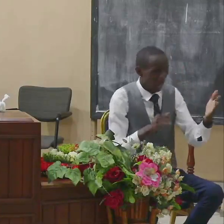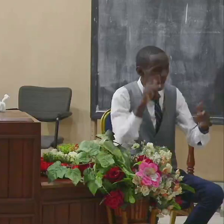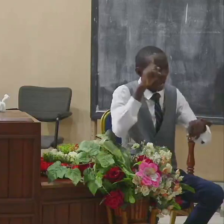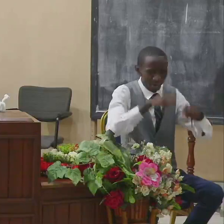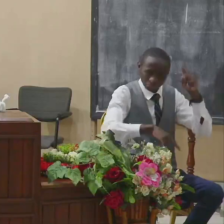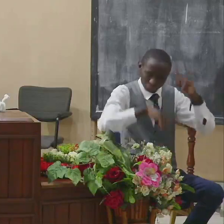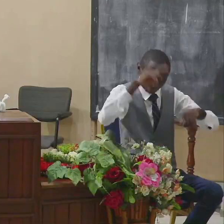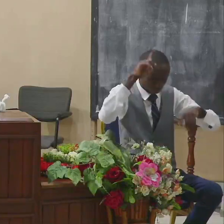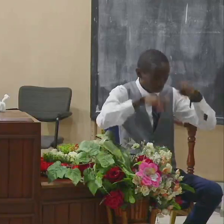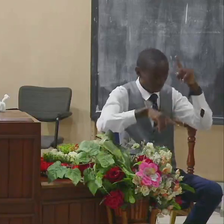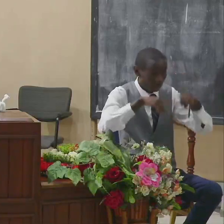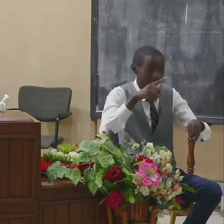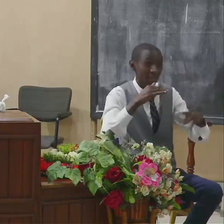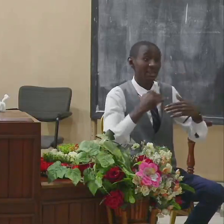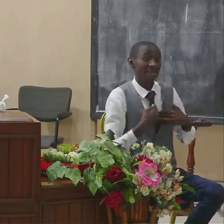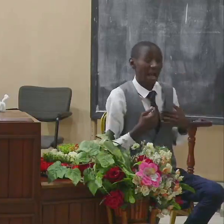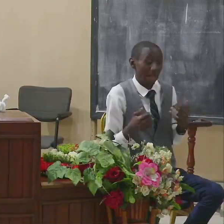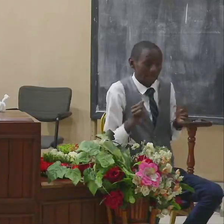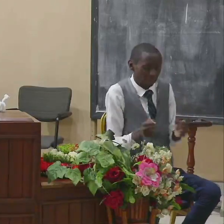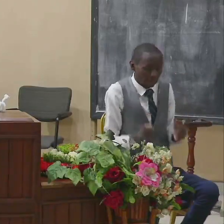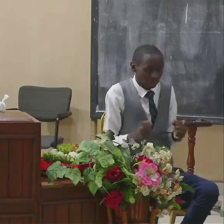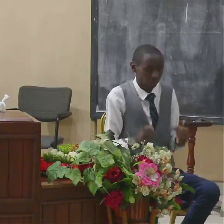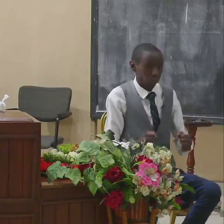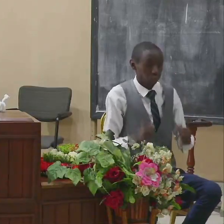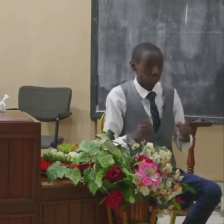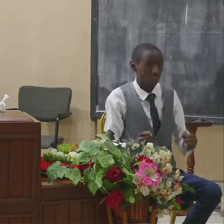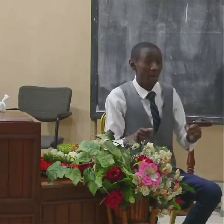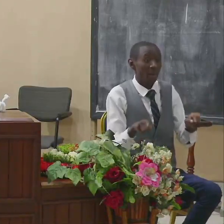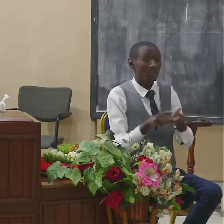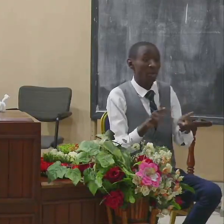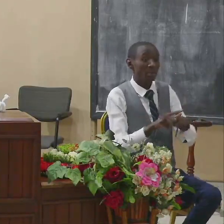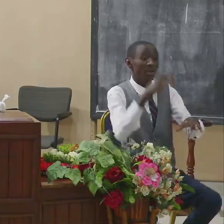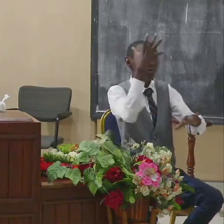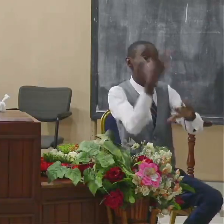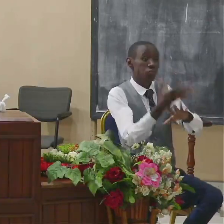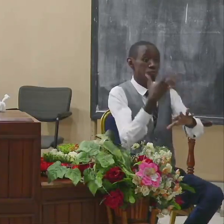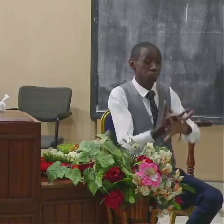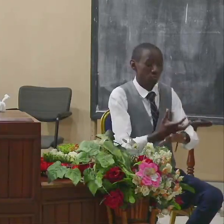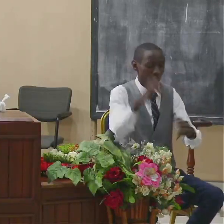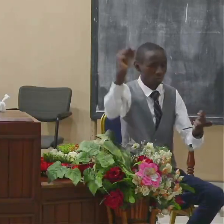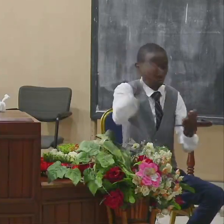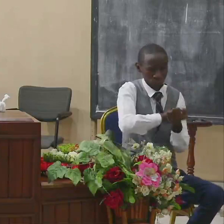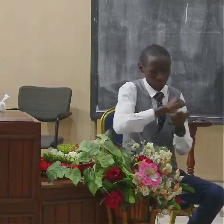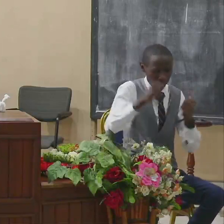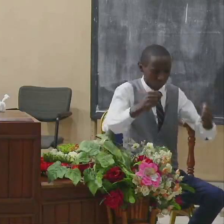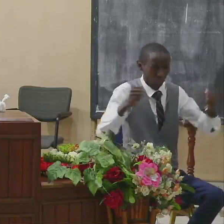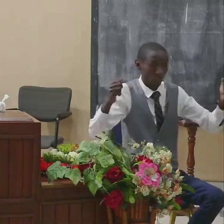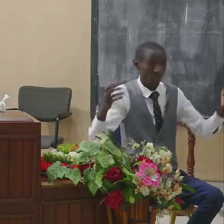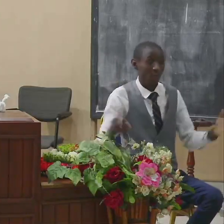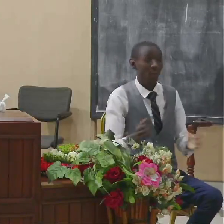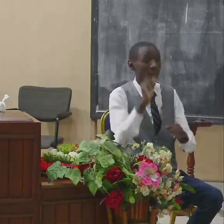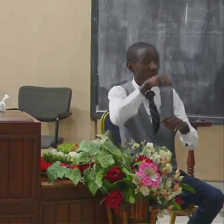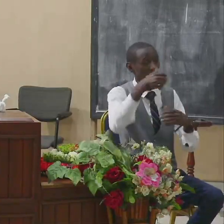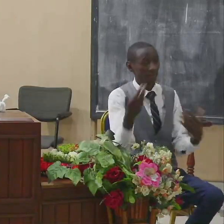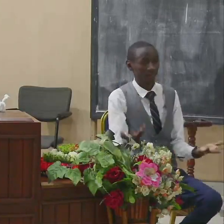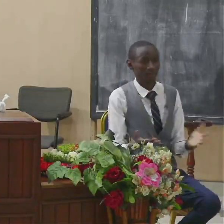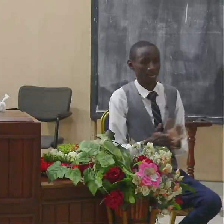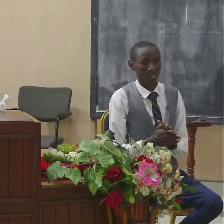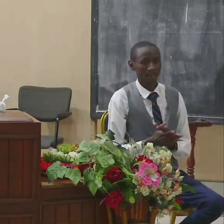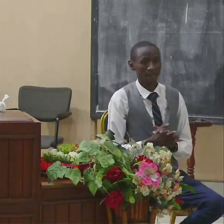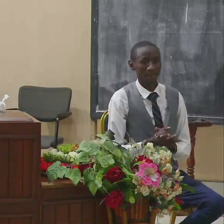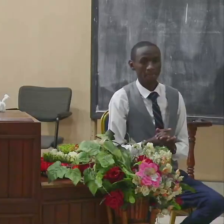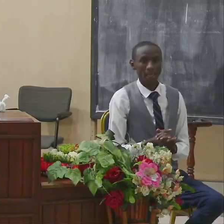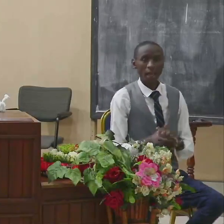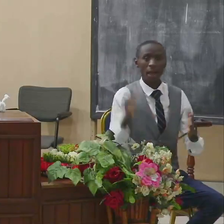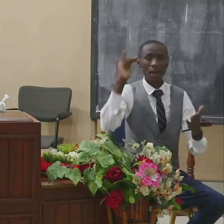hivi haiwezekani. Il y a des tremblements. Kukakuwa mitetemeko ya inchi. Miamba ikapasuka. Ndio.